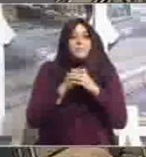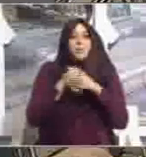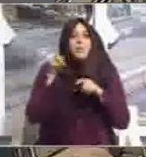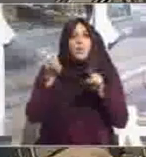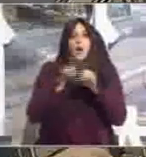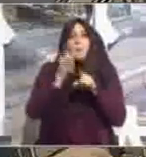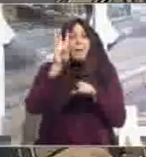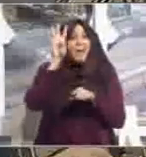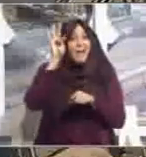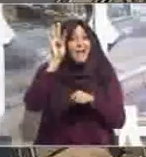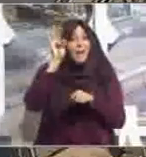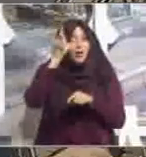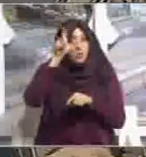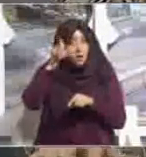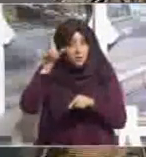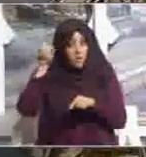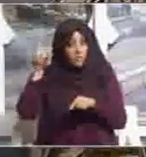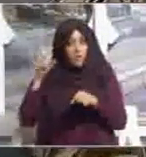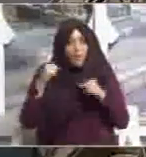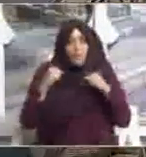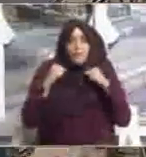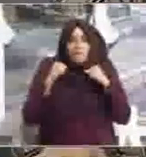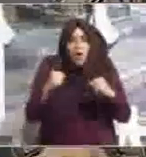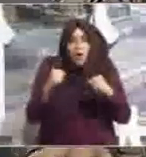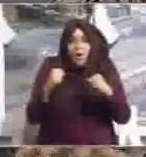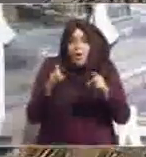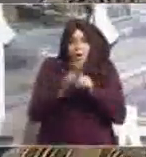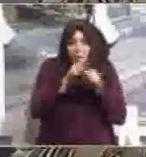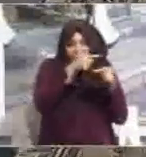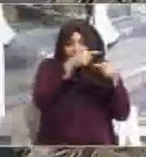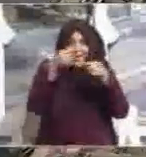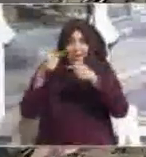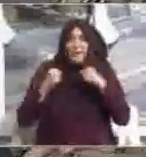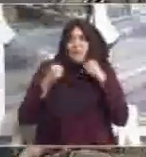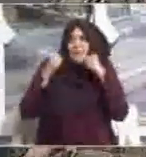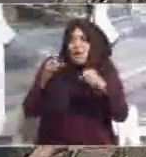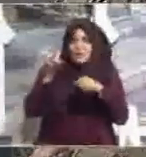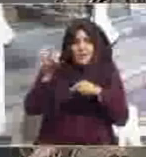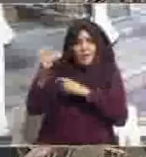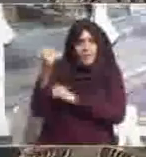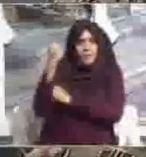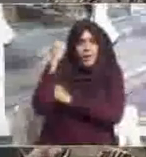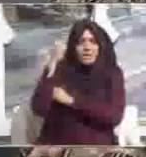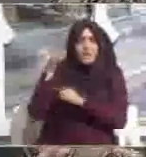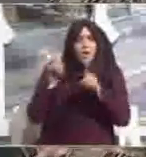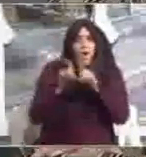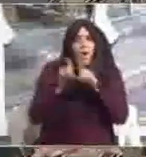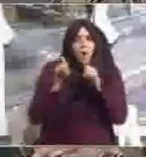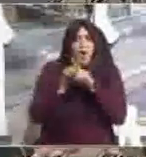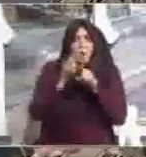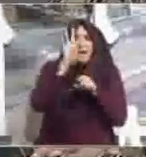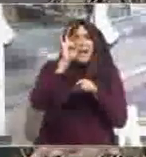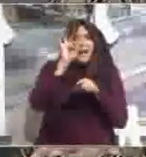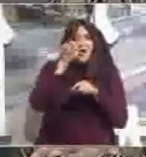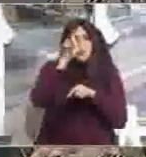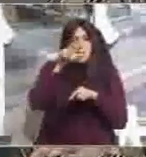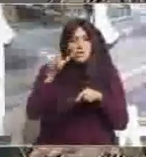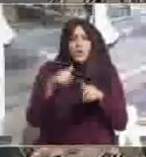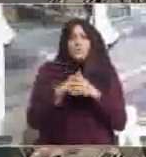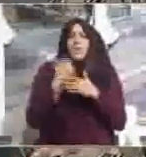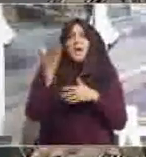40 رجلا. 40 رجلا قوة. ولذلك أحد يعني المصارعين كانوا معروفين في